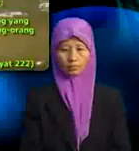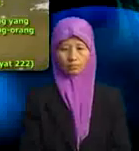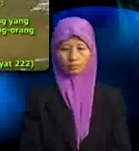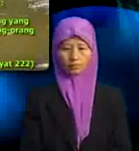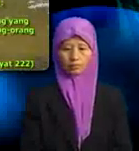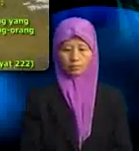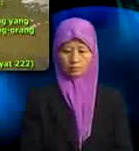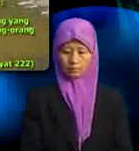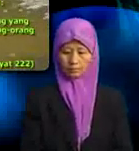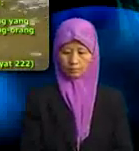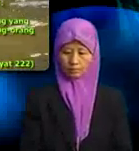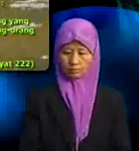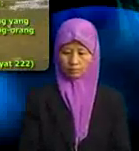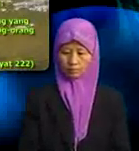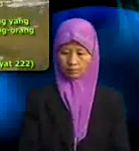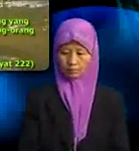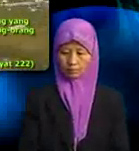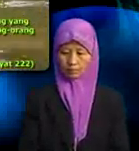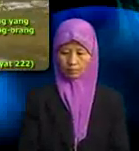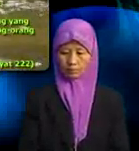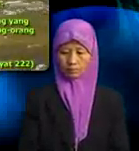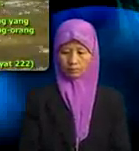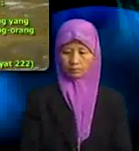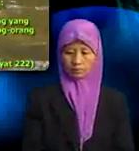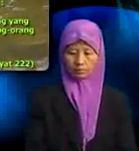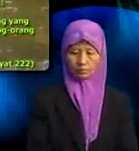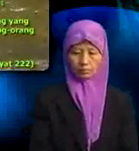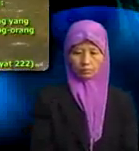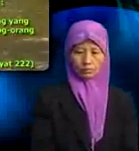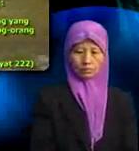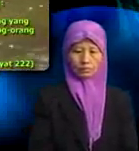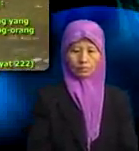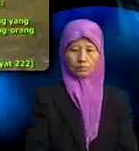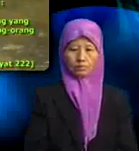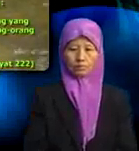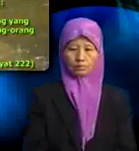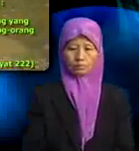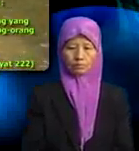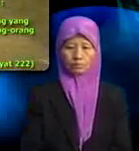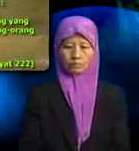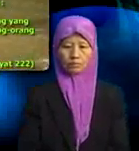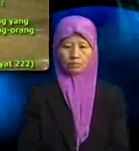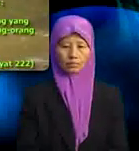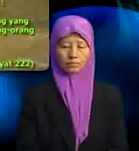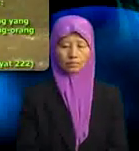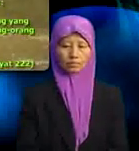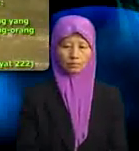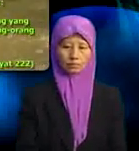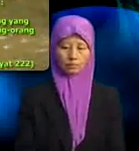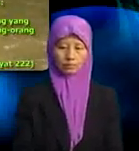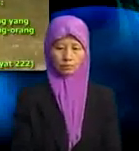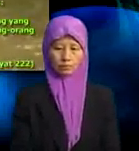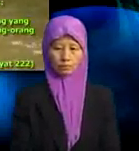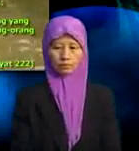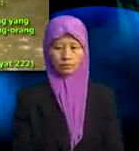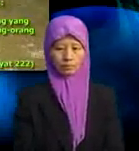Inna Allah yuhibbu at-tawwabin wa yuhibbu al-mutatahhirin.